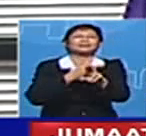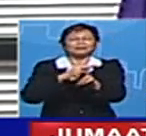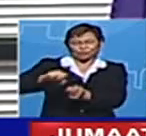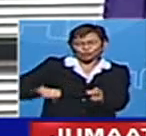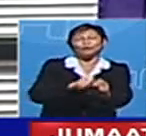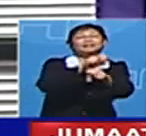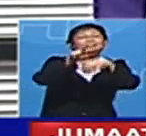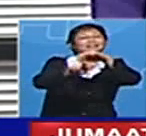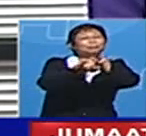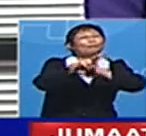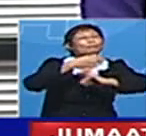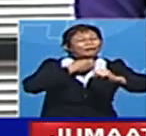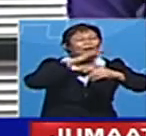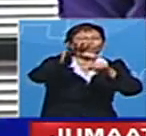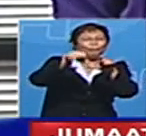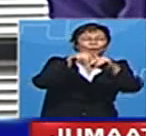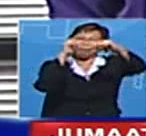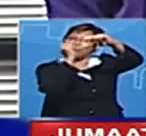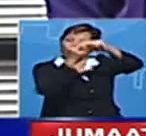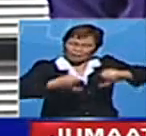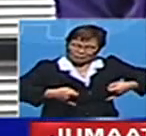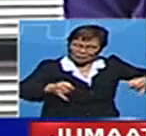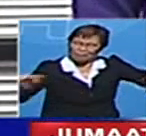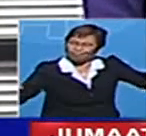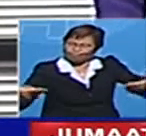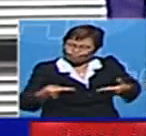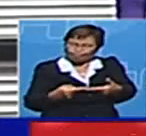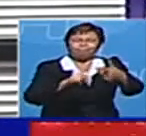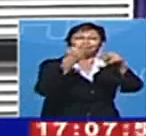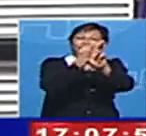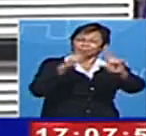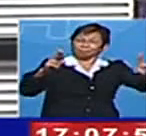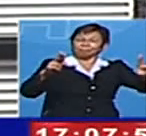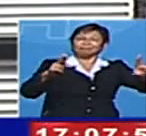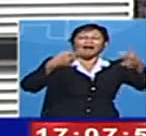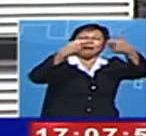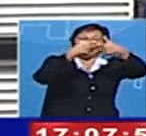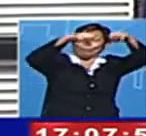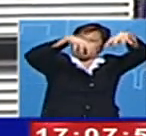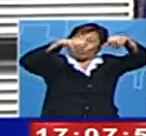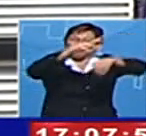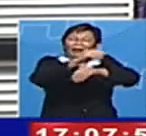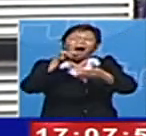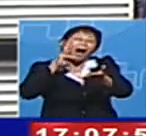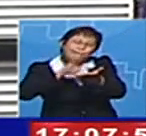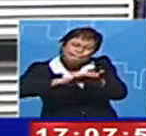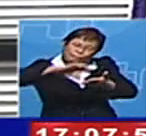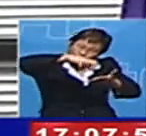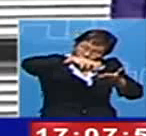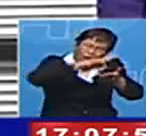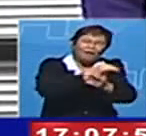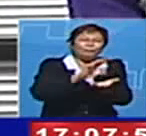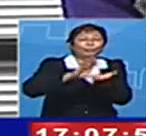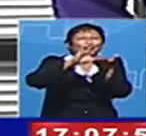siput perak yang merangkumi pembinaan Jalan Perhubungan penyediaan bekalan elektrik dan air terawat dengan peruntukan